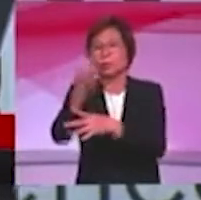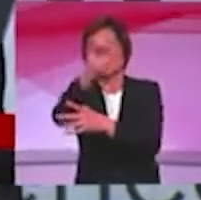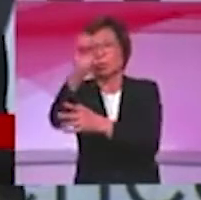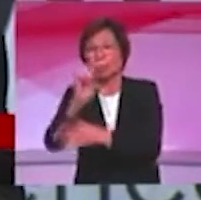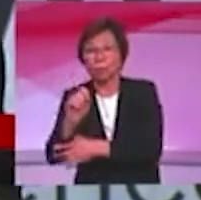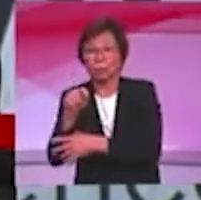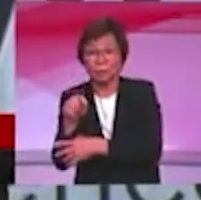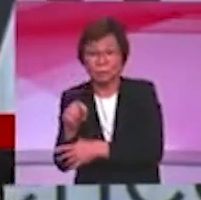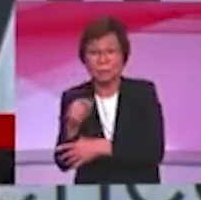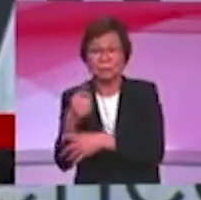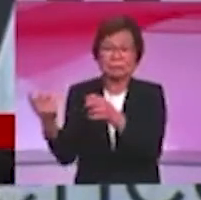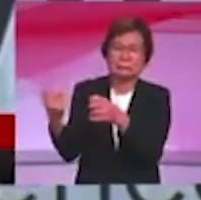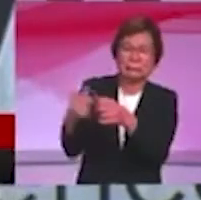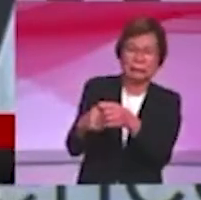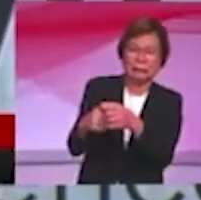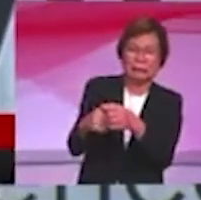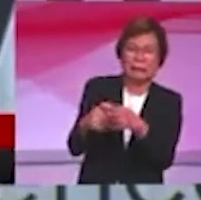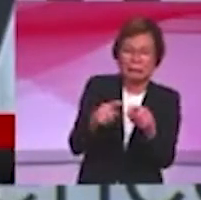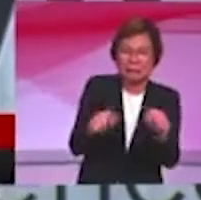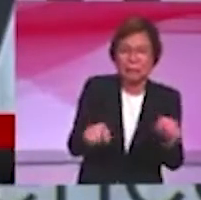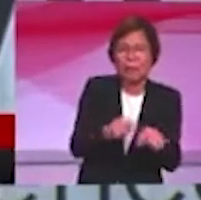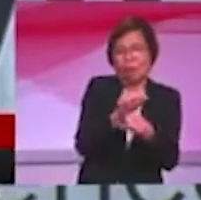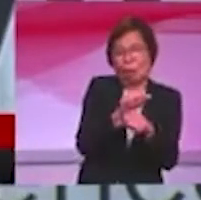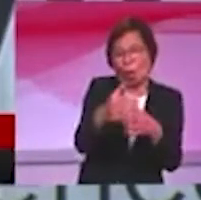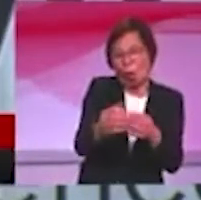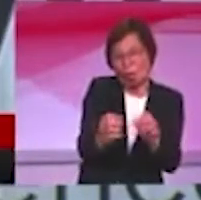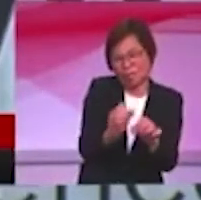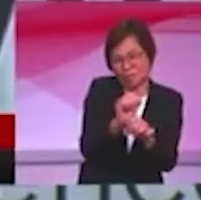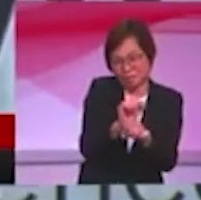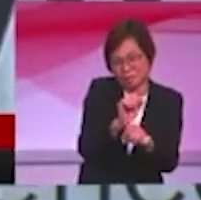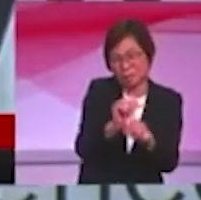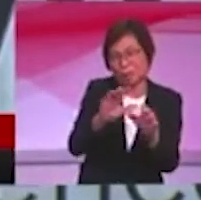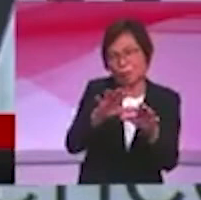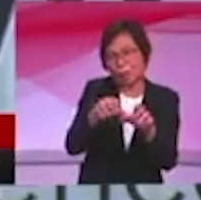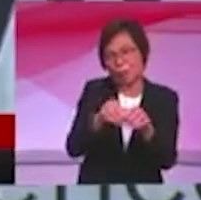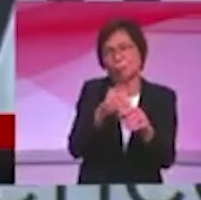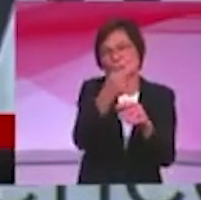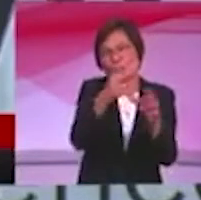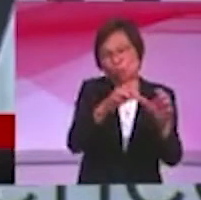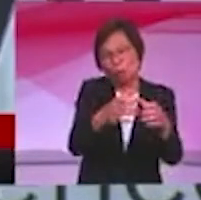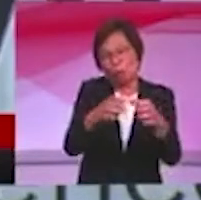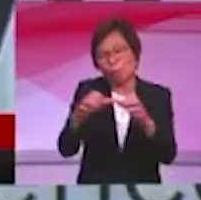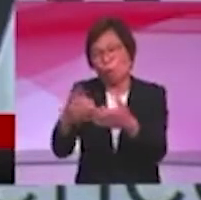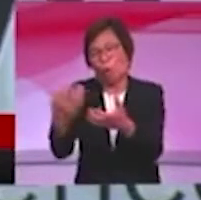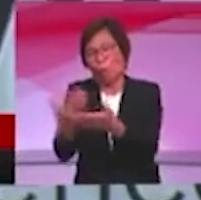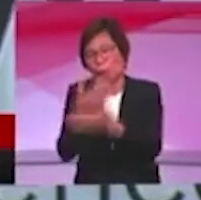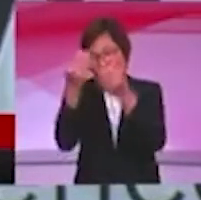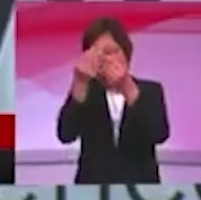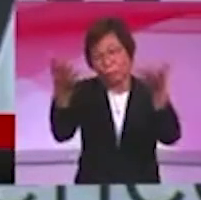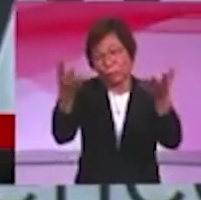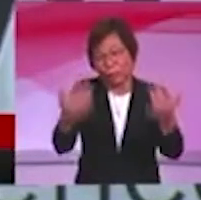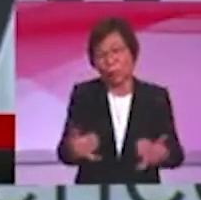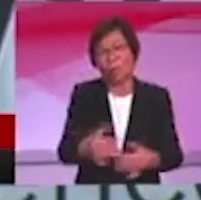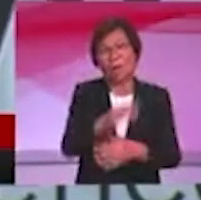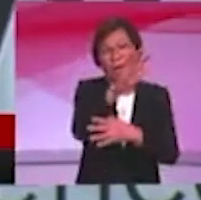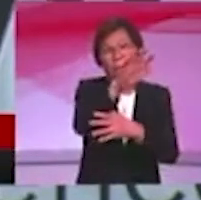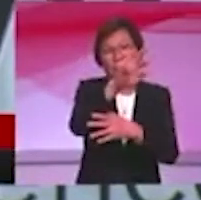41.1% adalah berkaitan dengan tempat kerja termasuk dua kluster baru yang diumumkan pada hari ini. Sebanyak